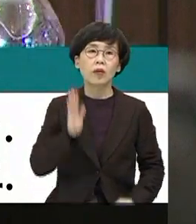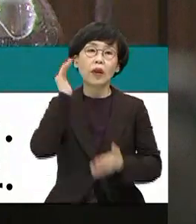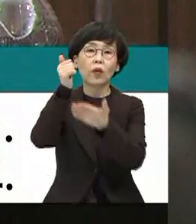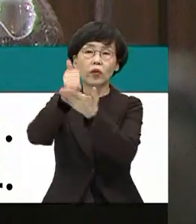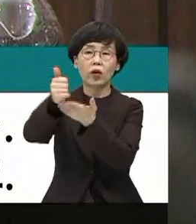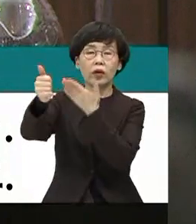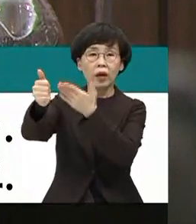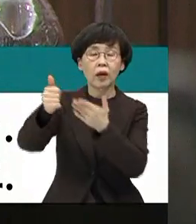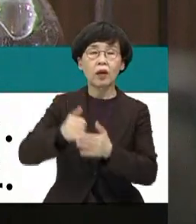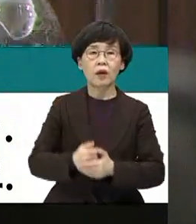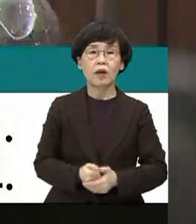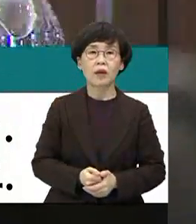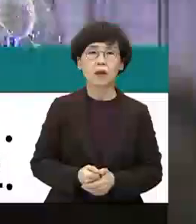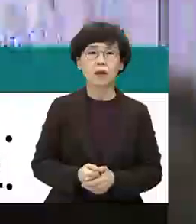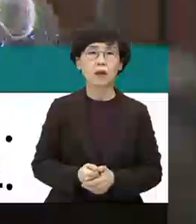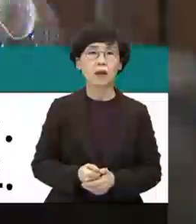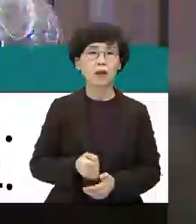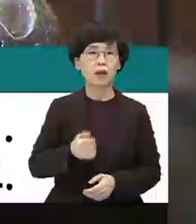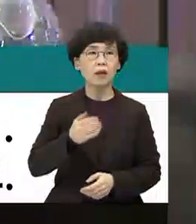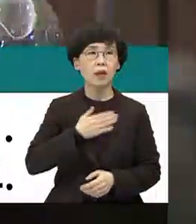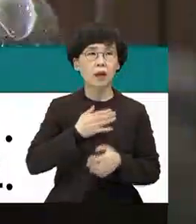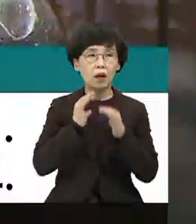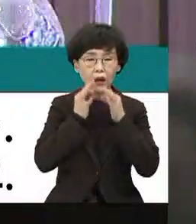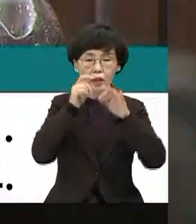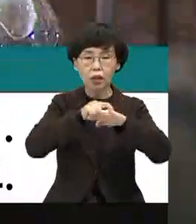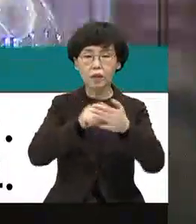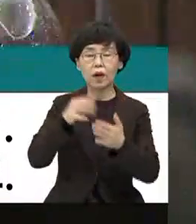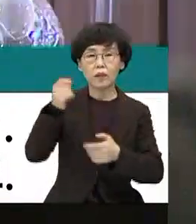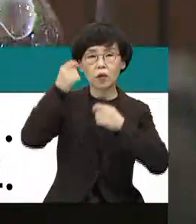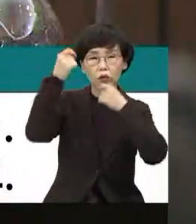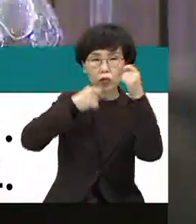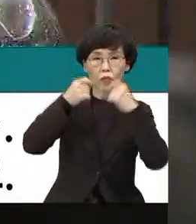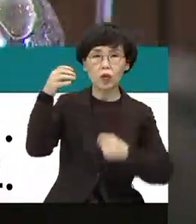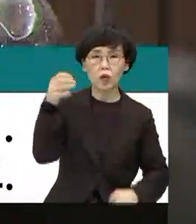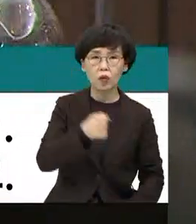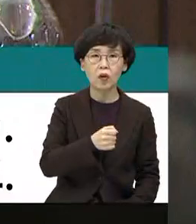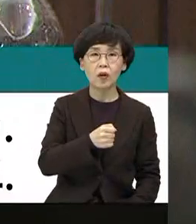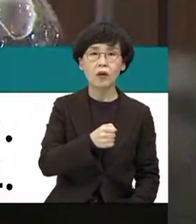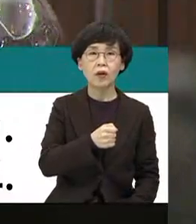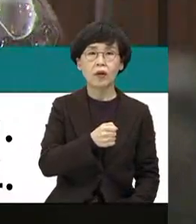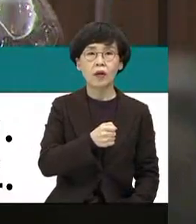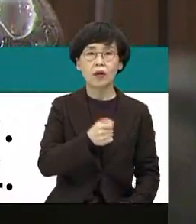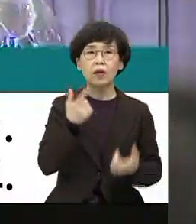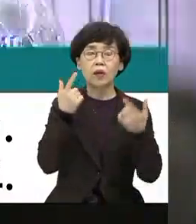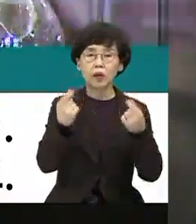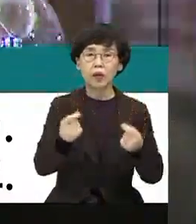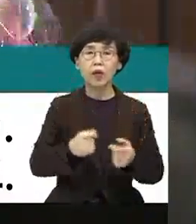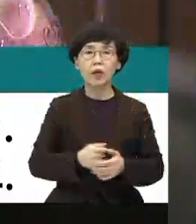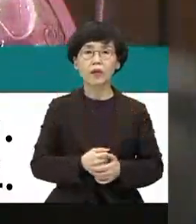대통령님한테 절박한 마음으로 눈물로 이렇게